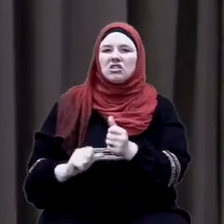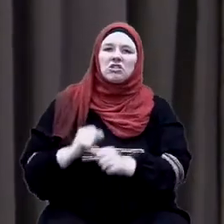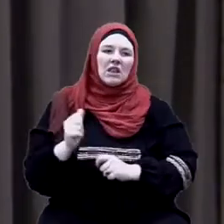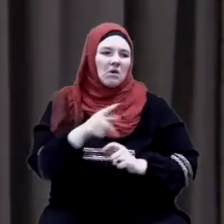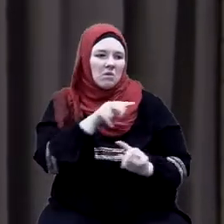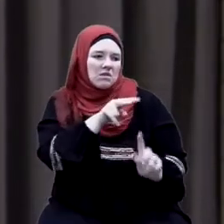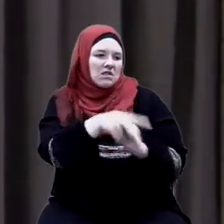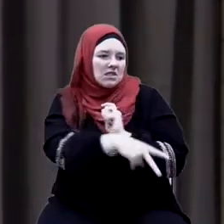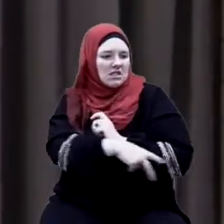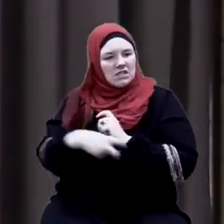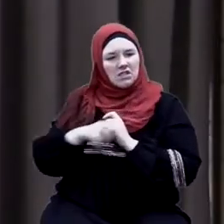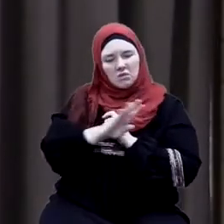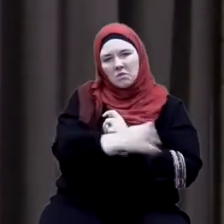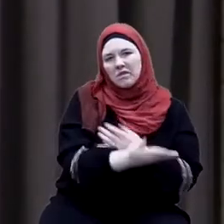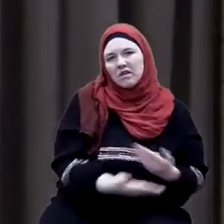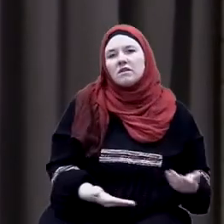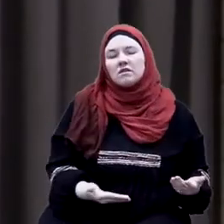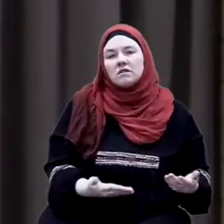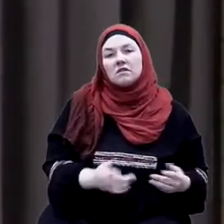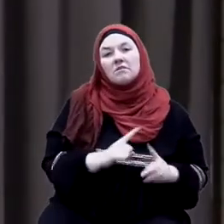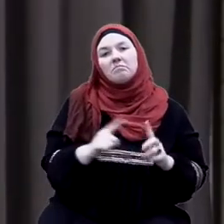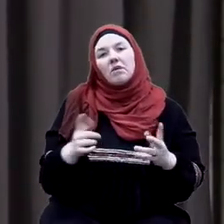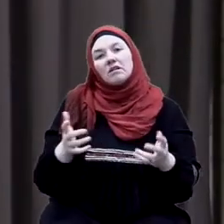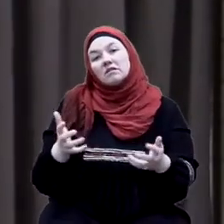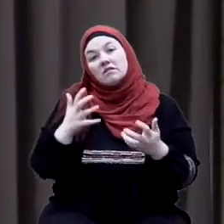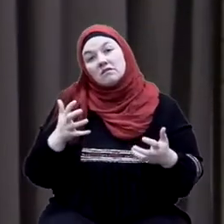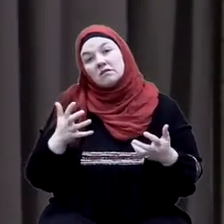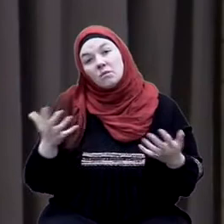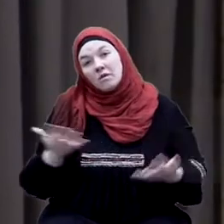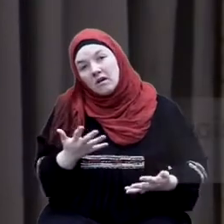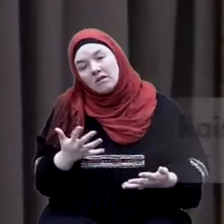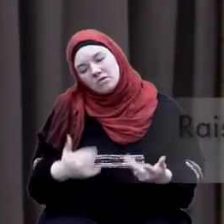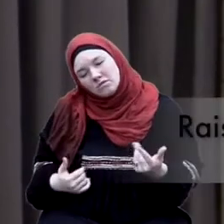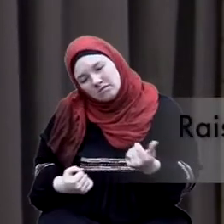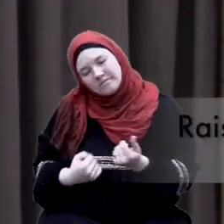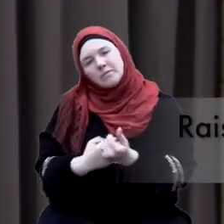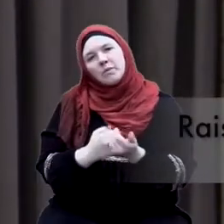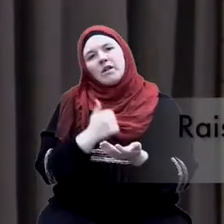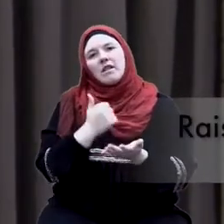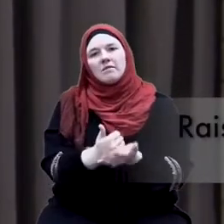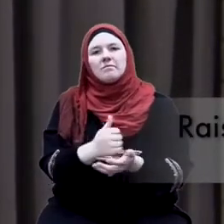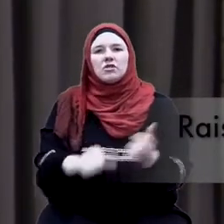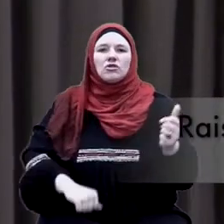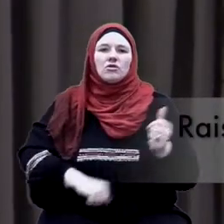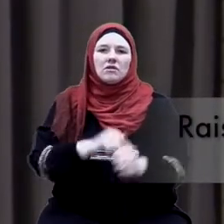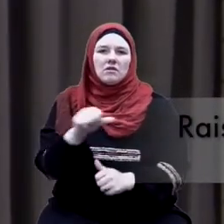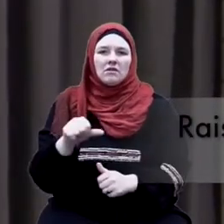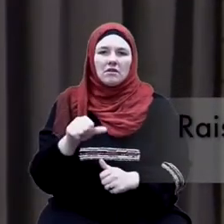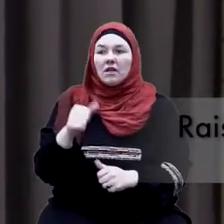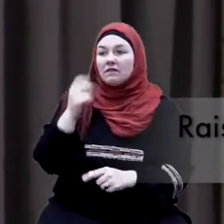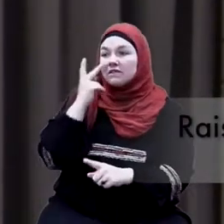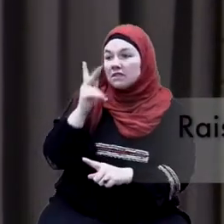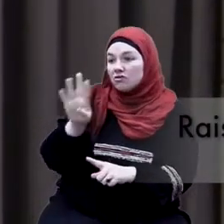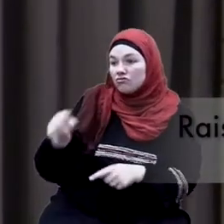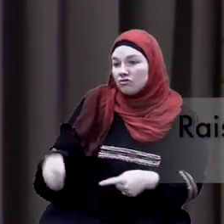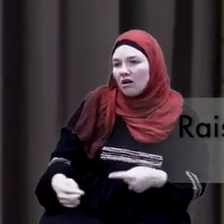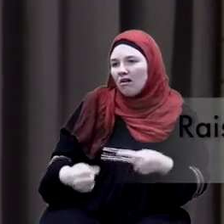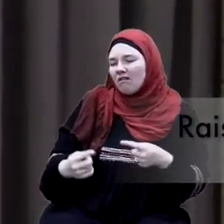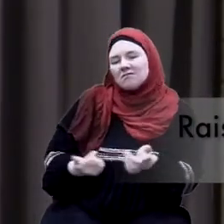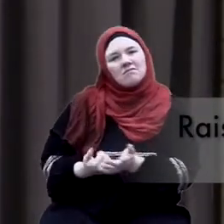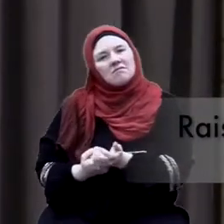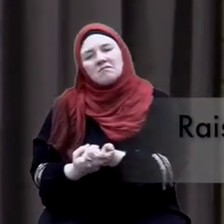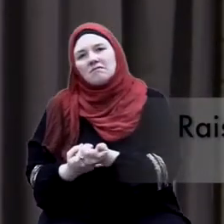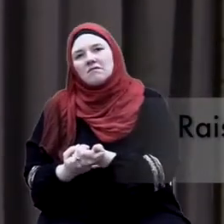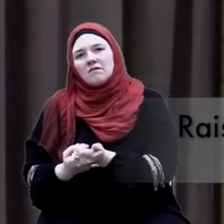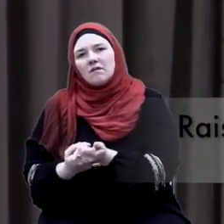steal each other's resources, but the desire to help each other. وَتَعَاوَنُوا عَلَى الْبِرِّ